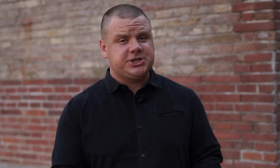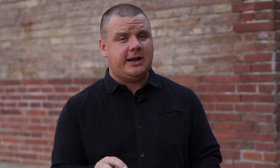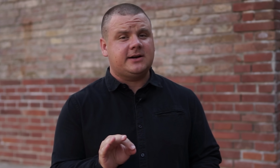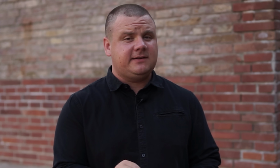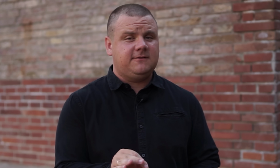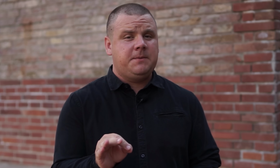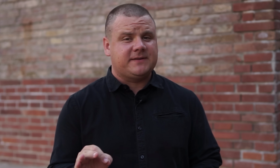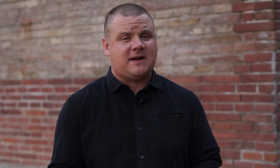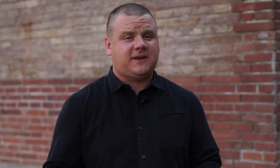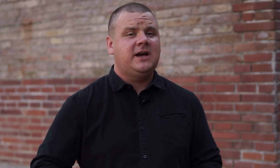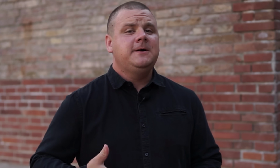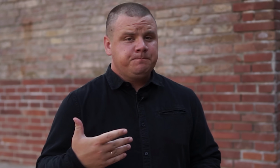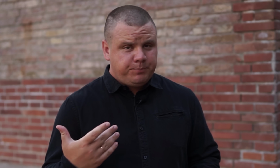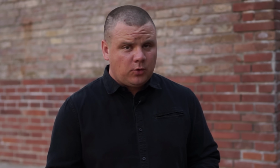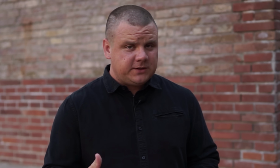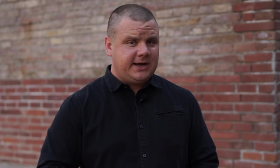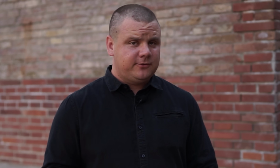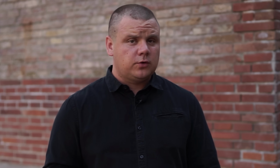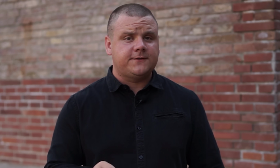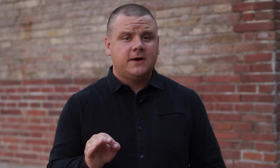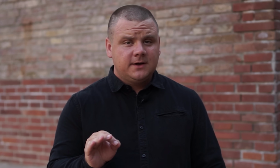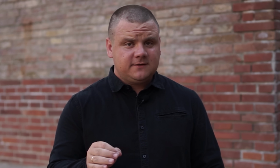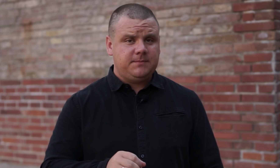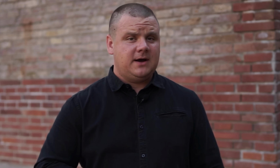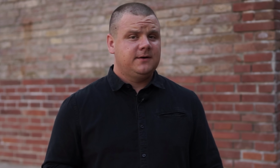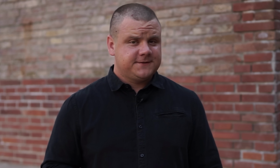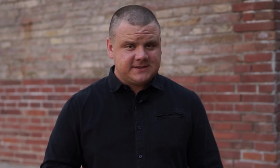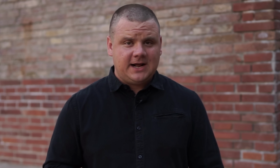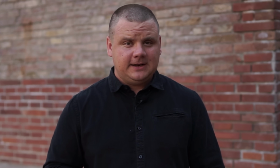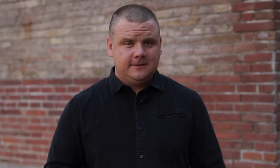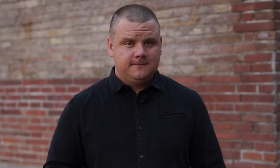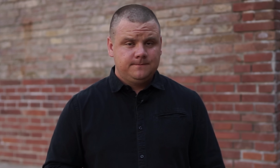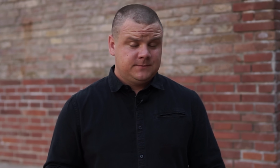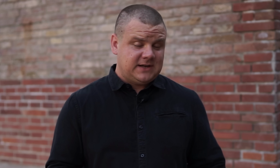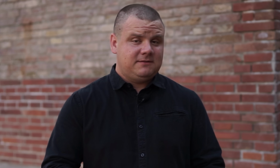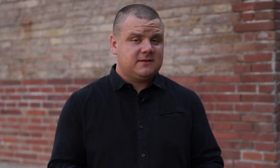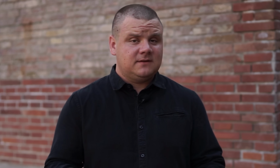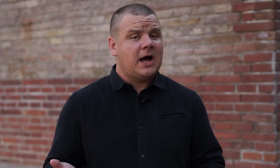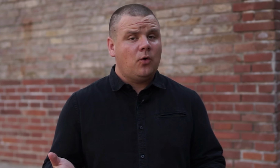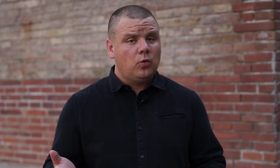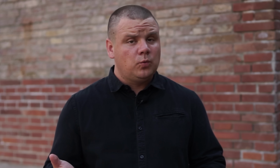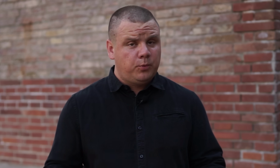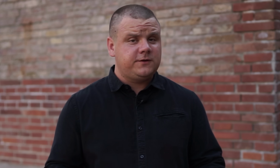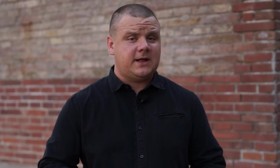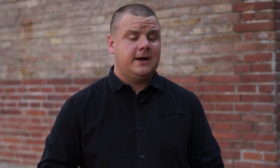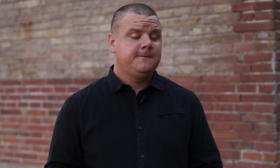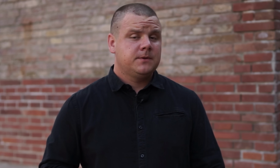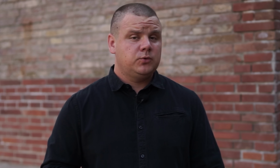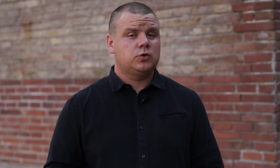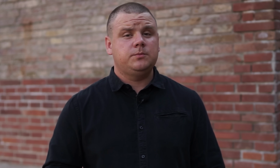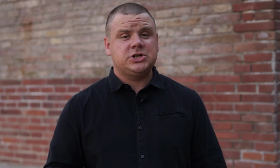Европа ищет альтернативные поставки природных ресурсов к себе в страны. Соответственно, у